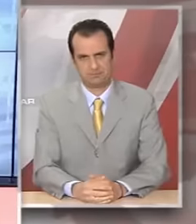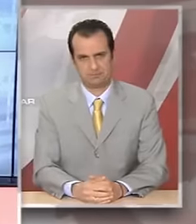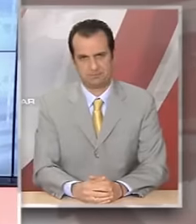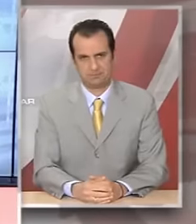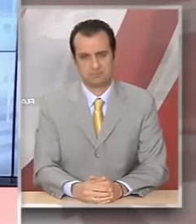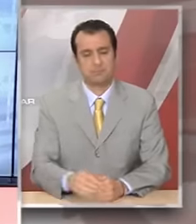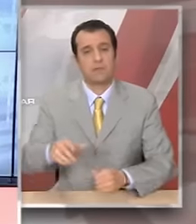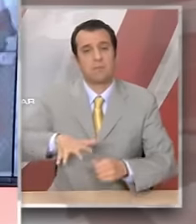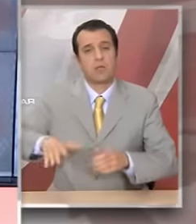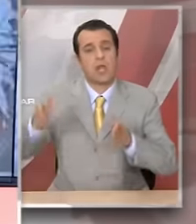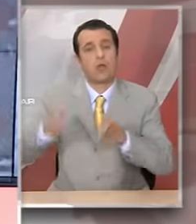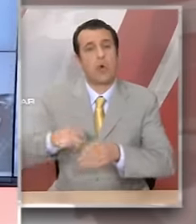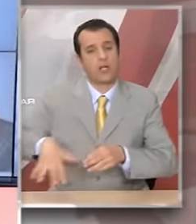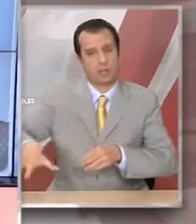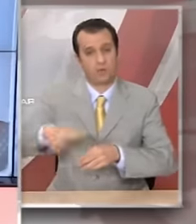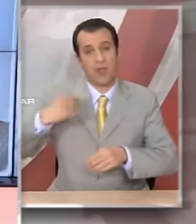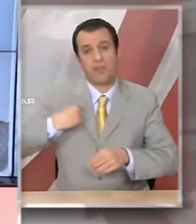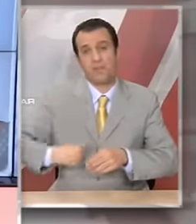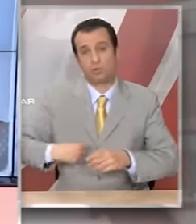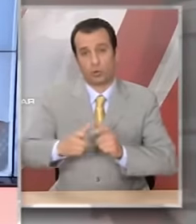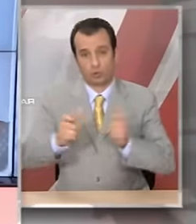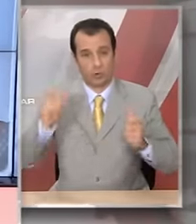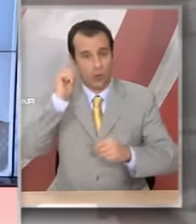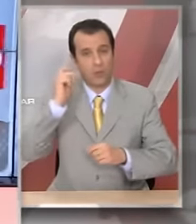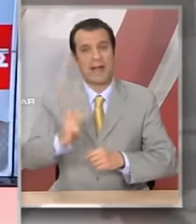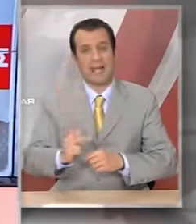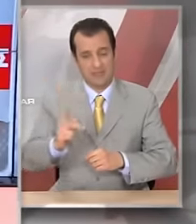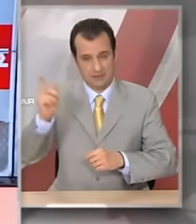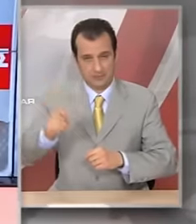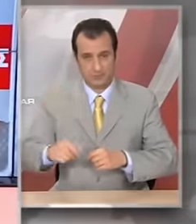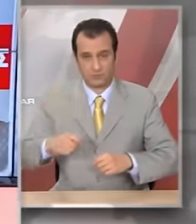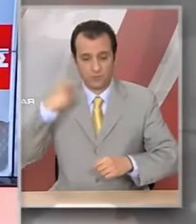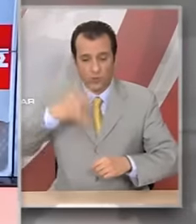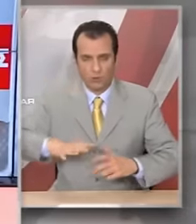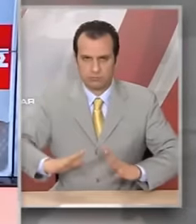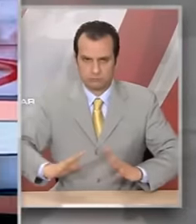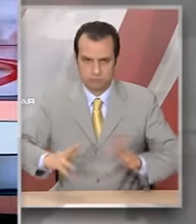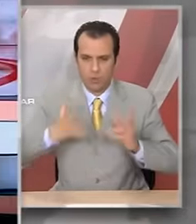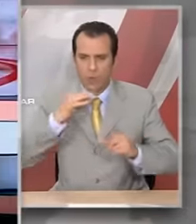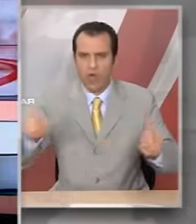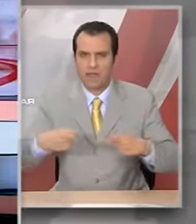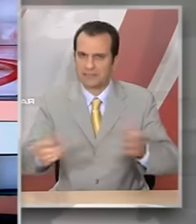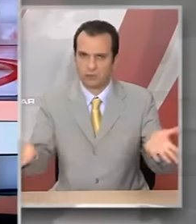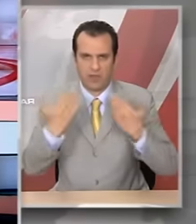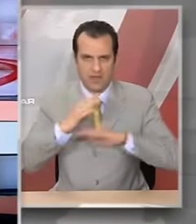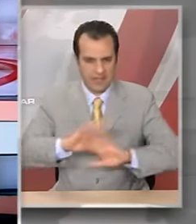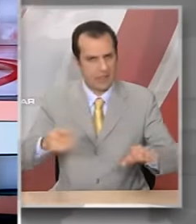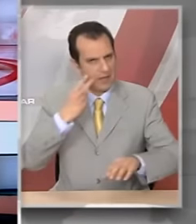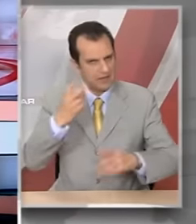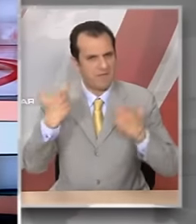Στην Κόρινθο, οι γονείς του δημοτικού σχολείου στους Καλλιανούς έχουν ξεσηκωθεί γιατί έχουν μείνει χωρίς δάσκαλο. Όπως θα δείτε στο βίντεο